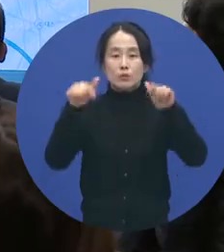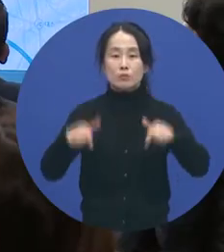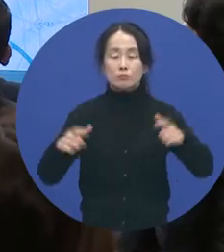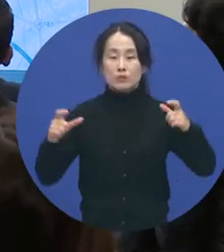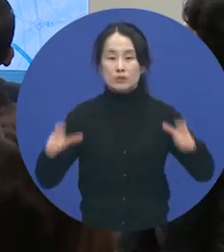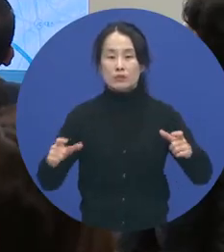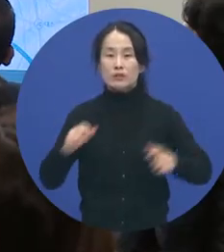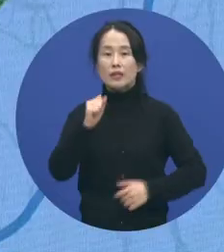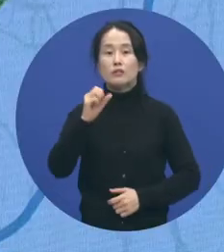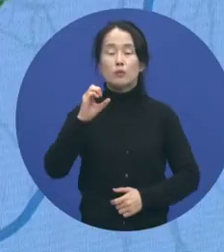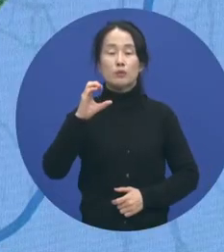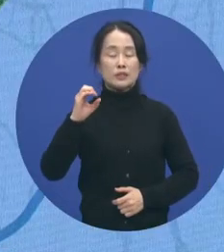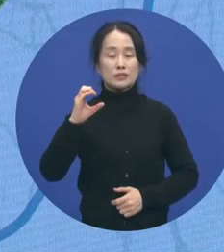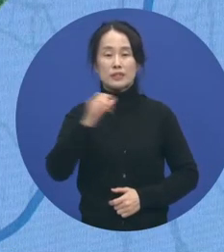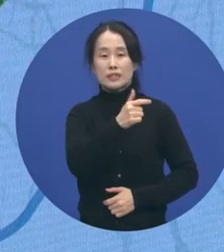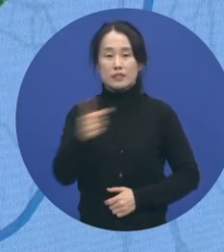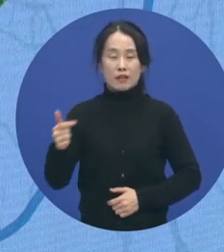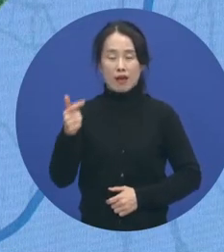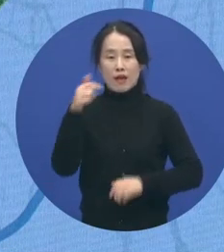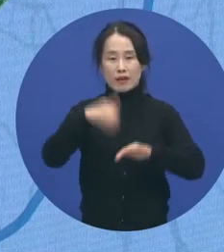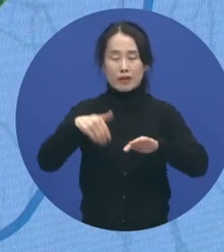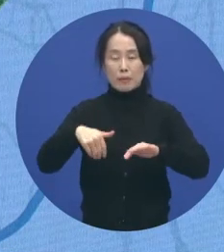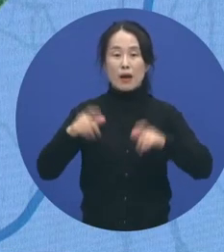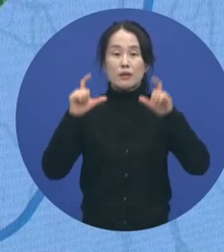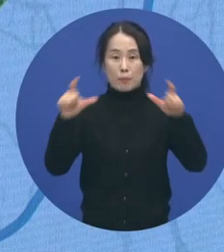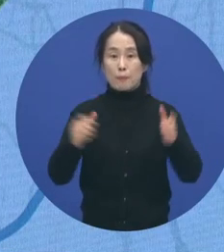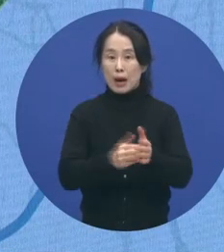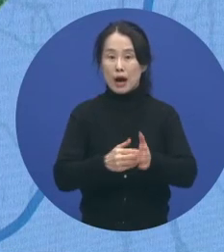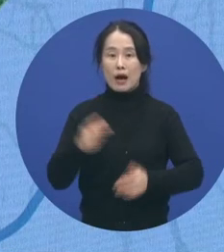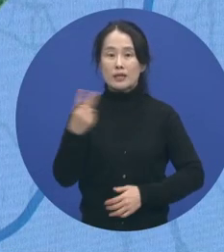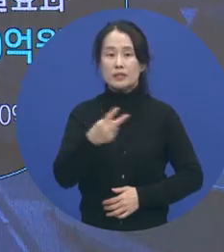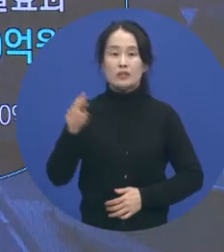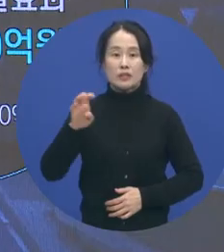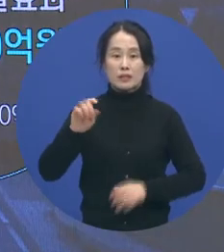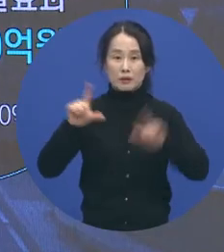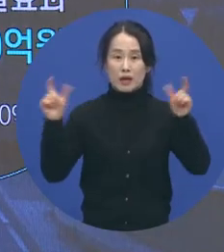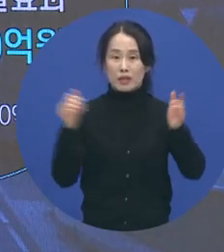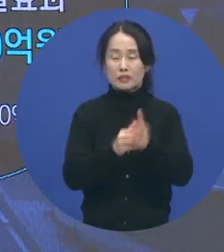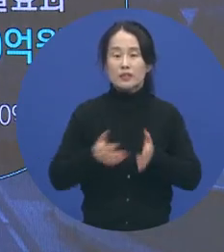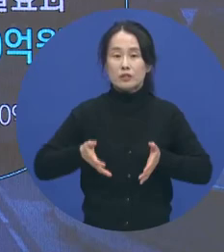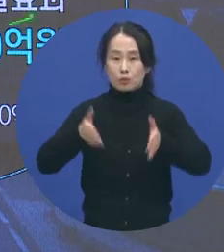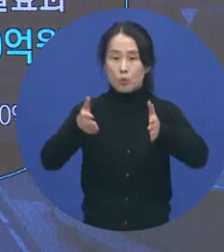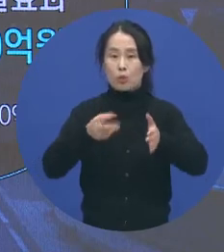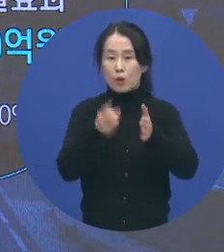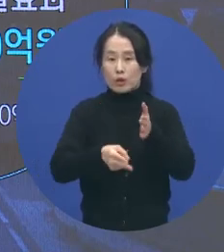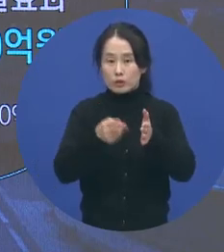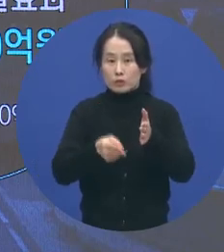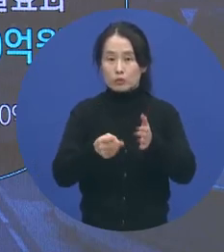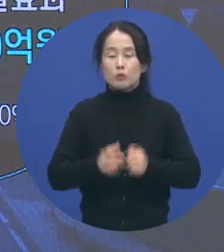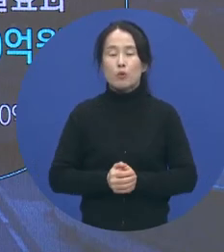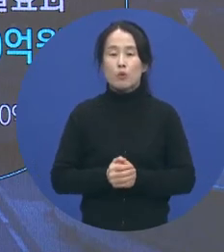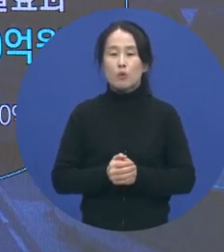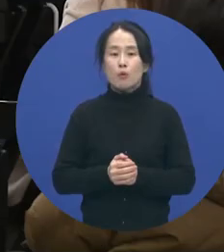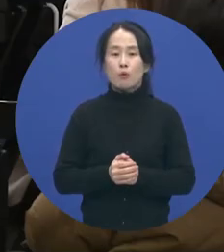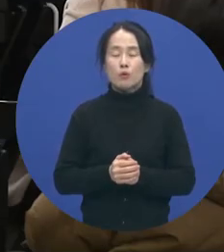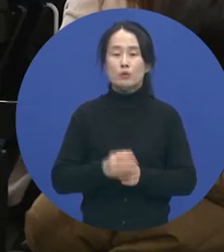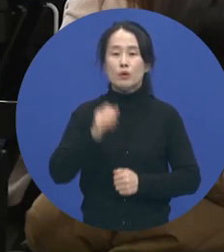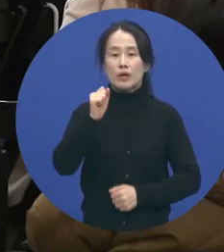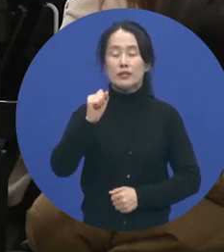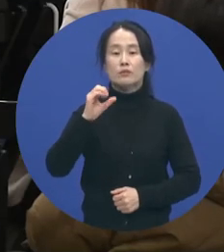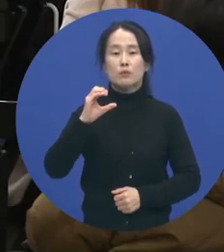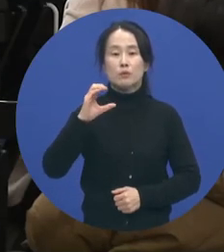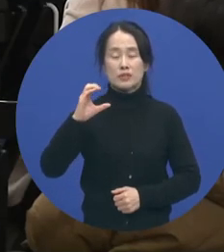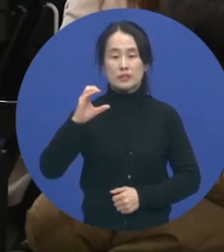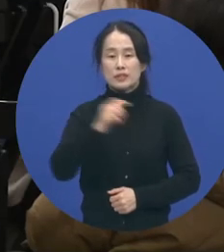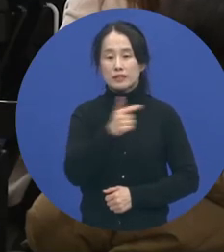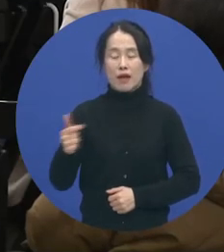지역에 SOC 대개발 추진을 선포했습니다. 2040년까지 도로와 철도는 물론 민간 개발 사업으로 SOC